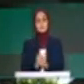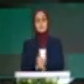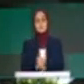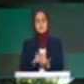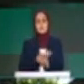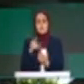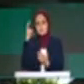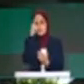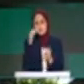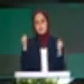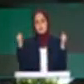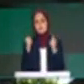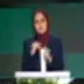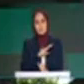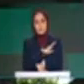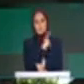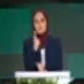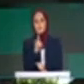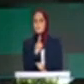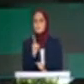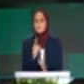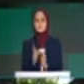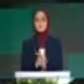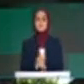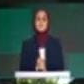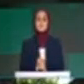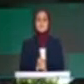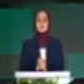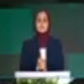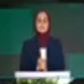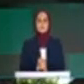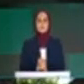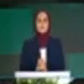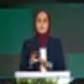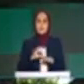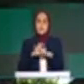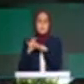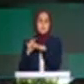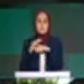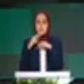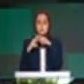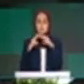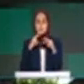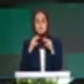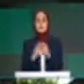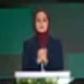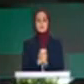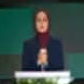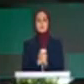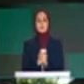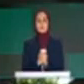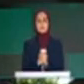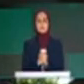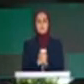هل في اي شكوى لاي مواطن، قول لنا ايه الاخبار بعد اذنك. الحمد لله، يمكن احنا بنتوسع في